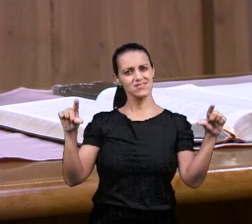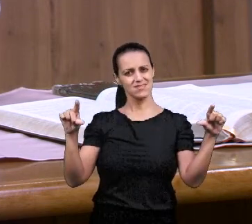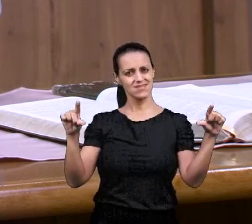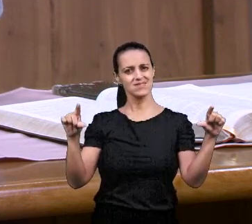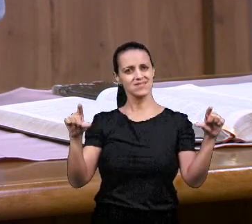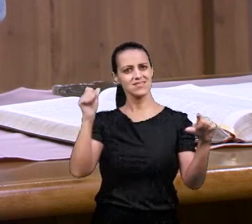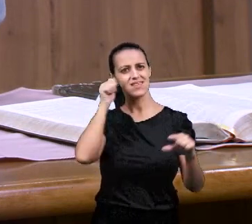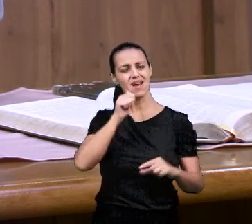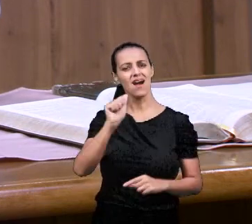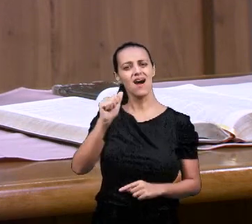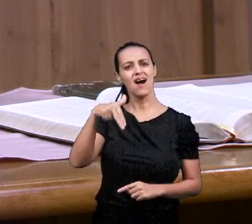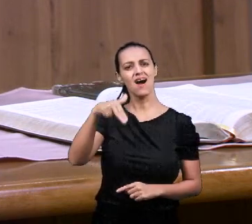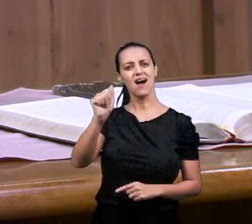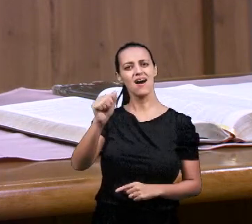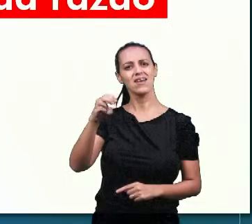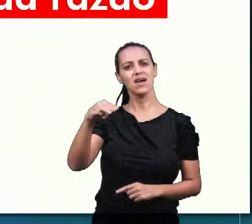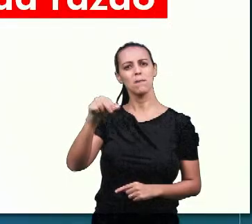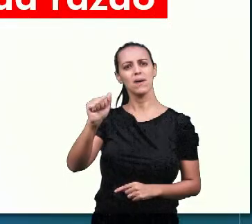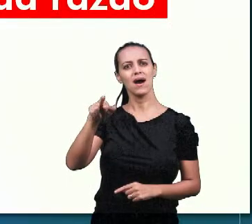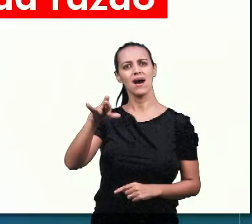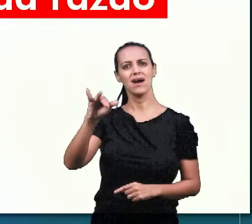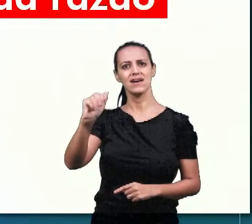envoyée par notre sœur Anne-Marie